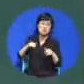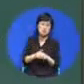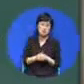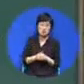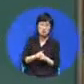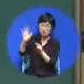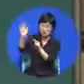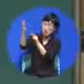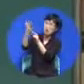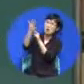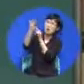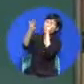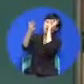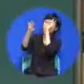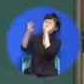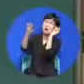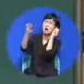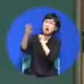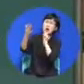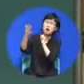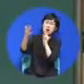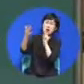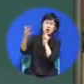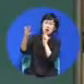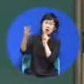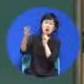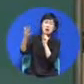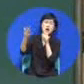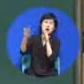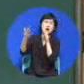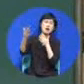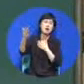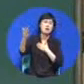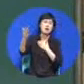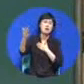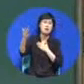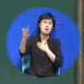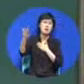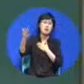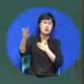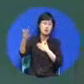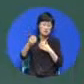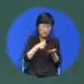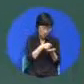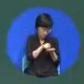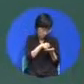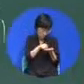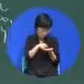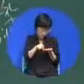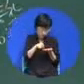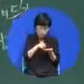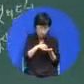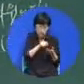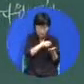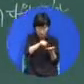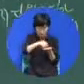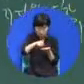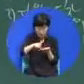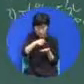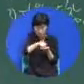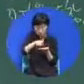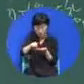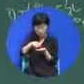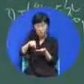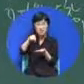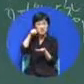거예요. And Apostle John received so much strength when he saw that vision. 유명한 글 이루어질 말씀을 글들을